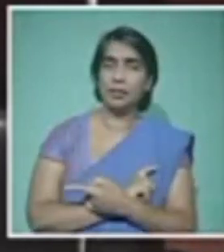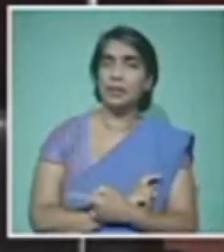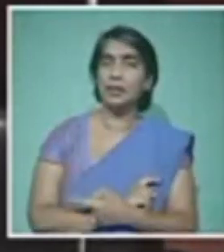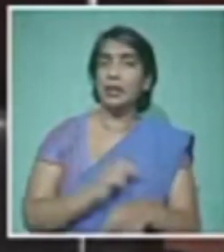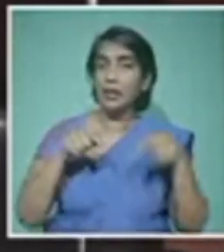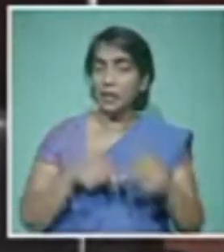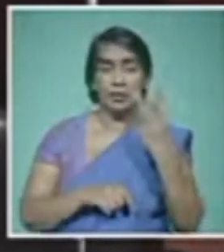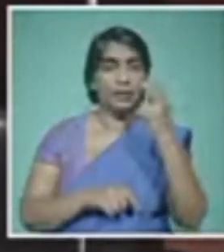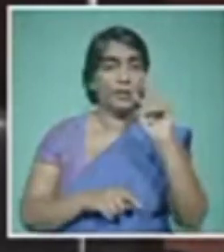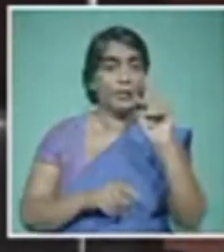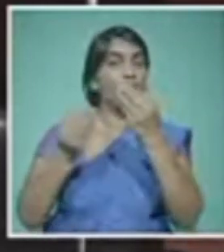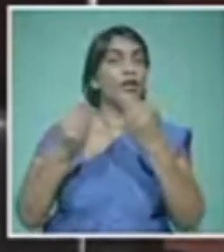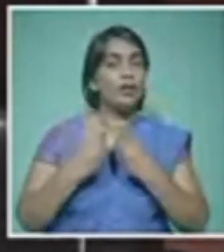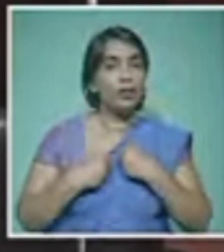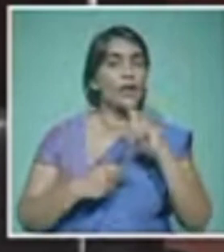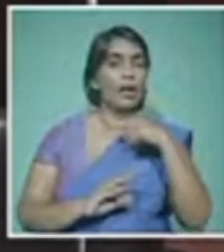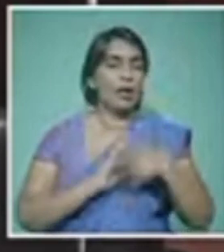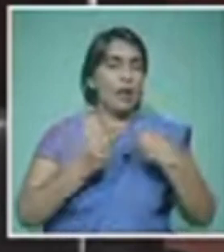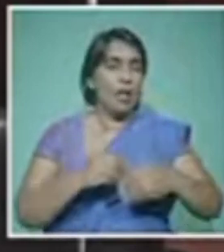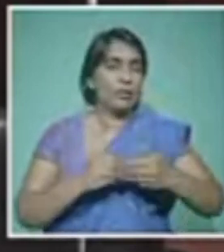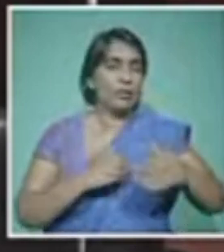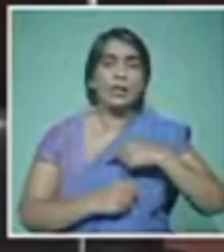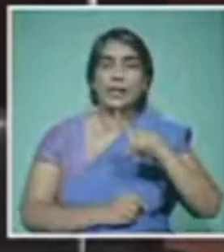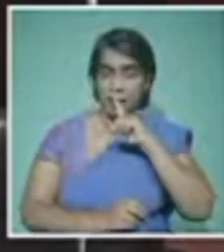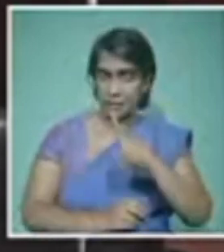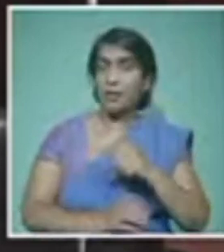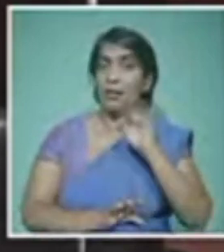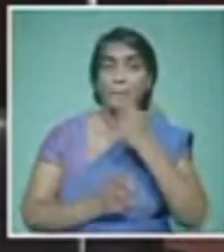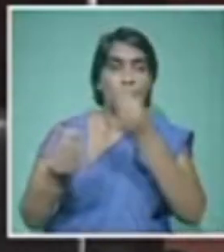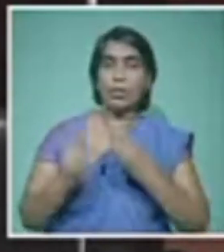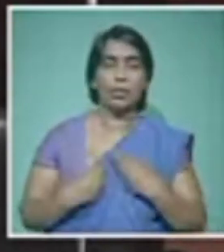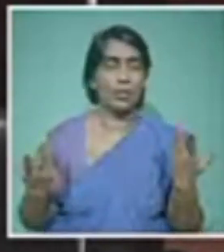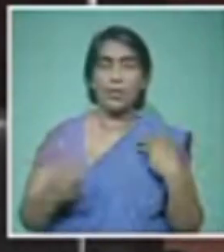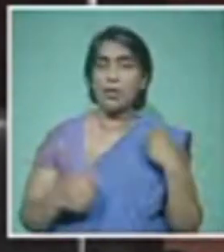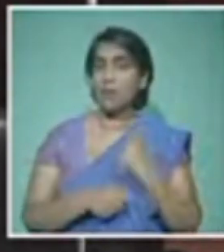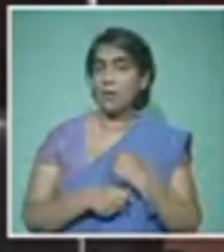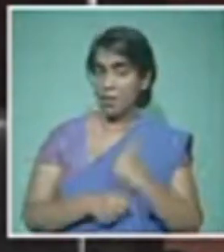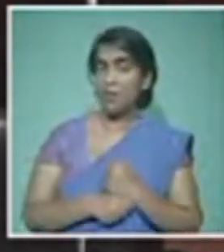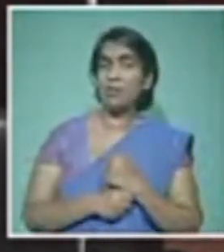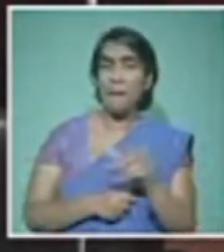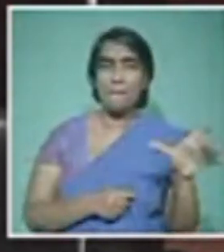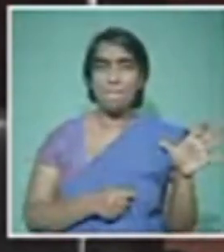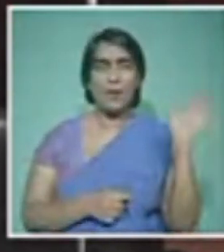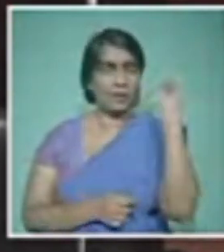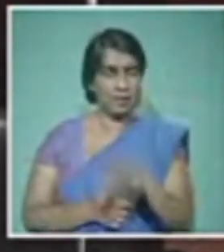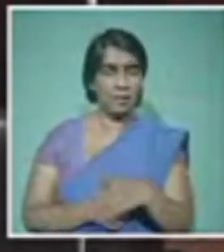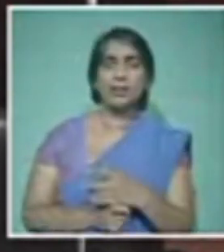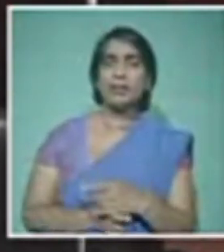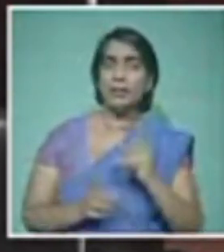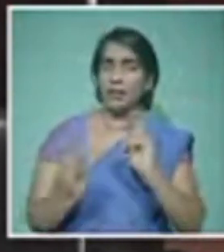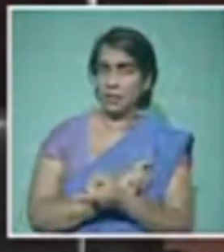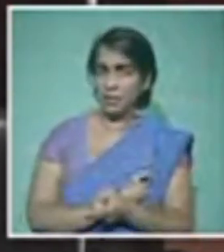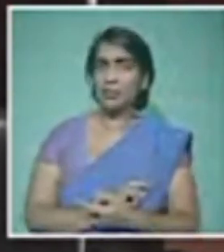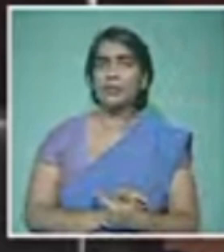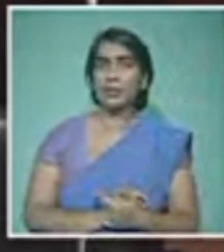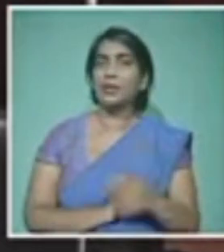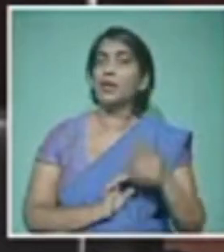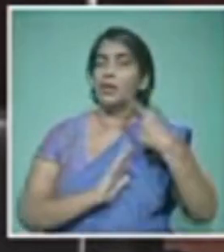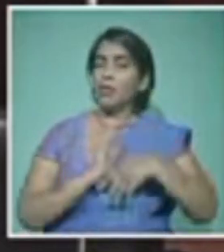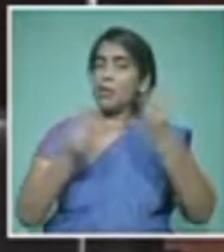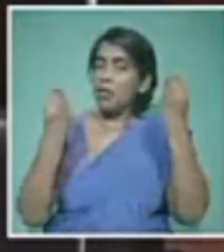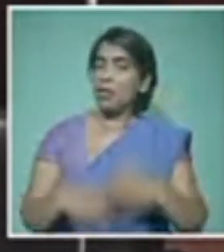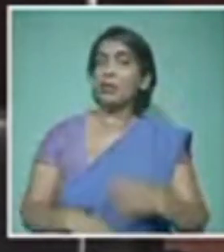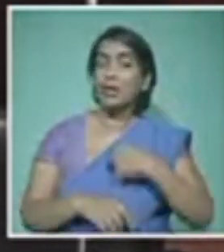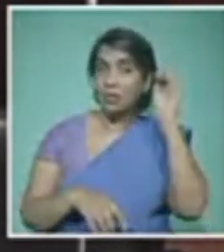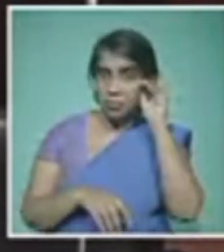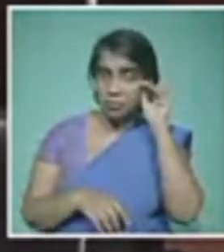අපිට 2021 දුන්න නම් අපි කියනවා රට බංකුවලත් මේකට යන්නේ කියලා. නමුත් අපිට දුන්නේ නැහැ ආණ්ඩුවේ පමේ දාලා ඒක හැංගුවා. රට බංකුවලත් කියලා අපි